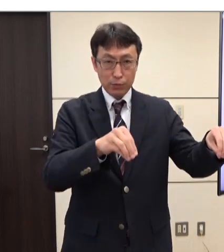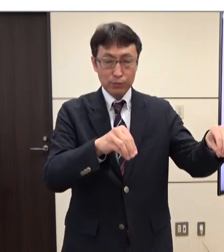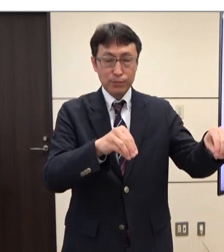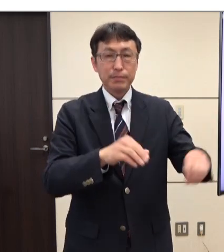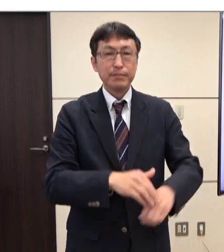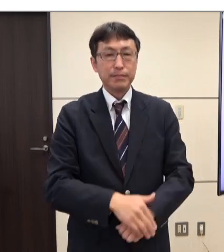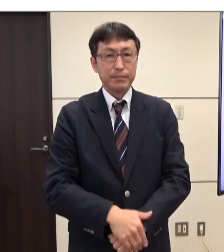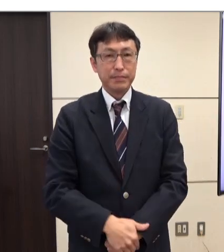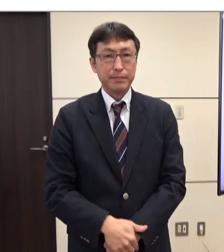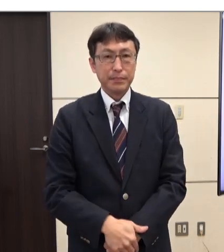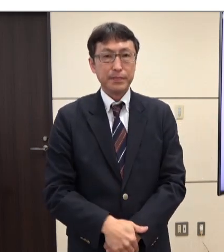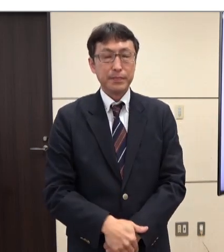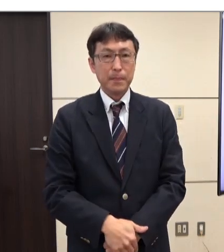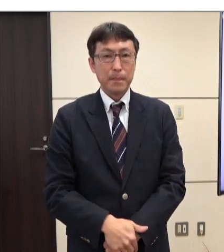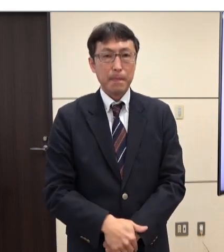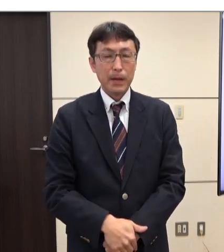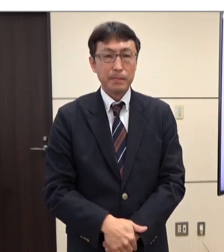して、